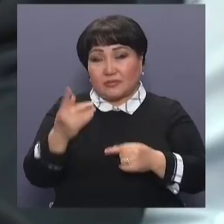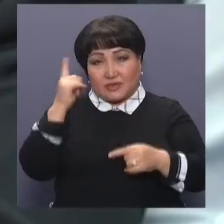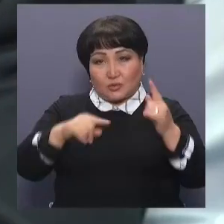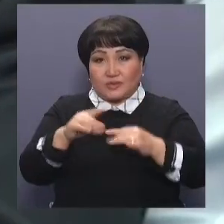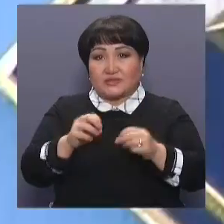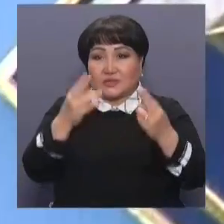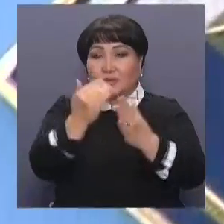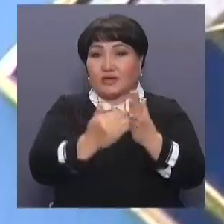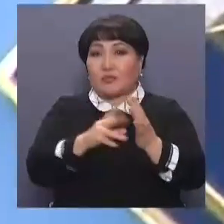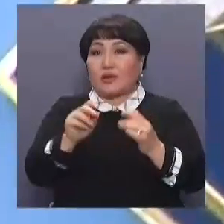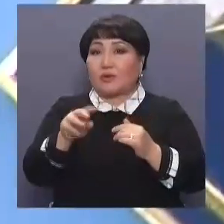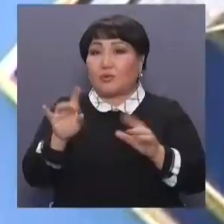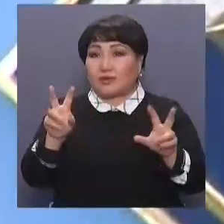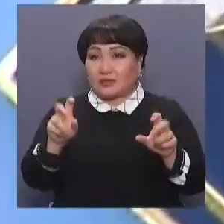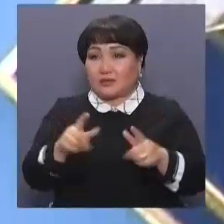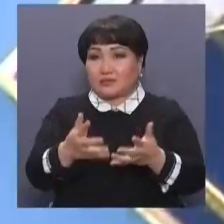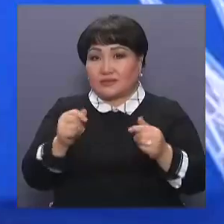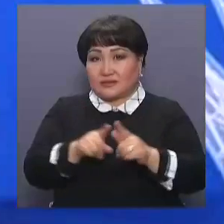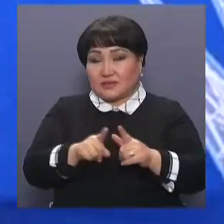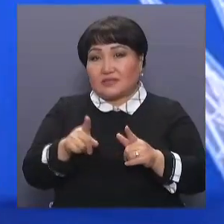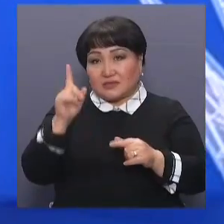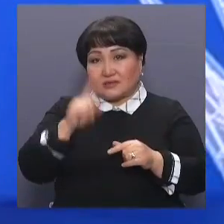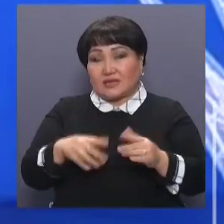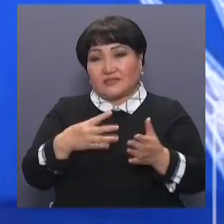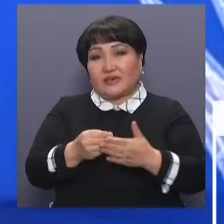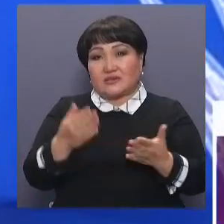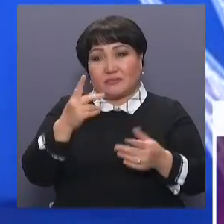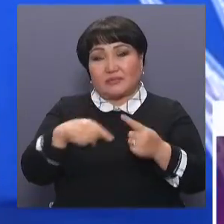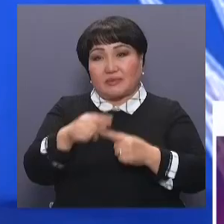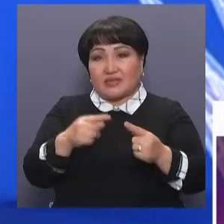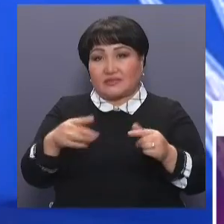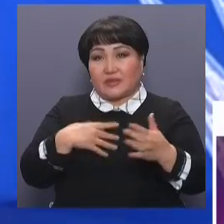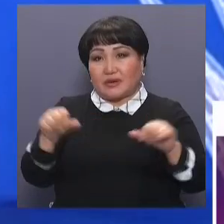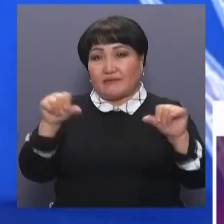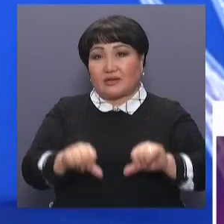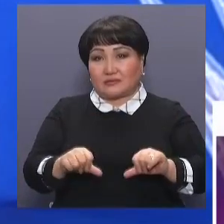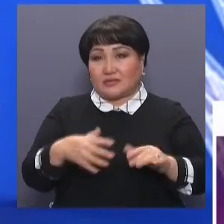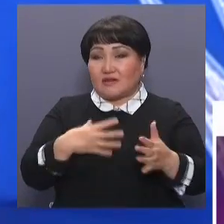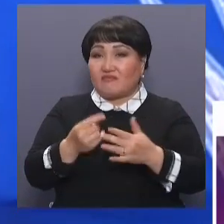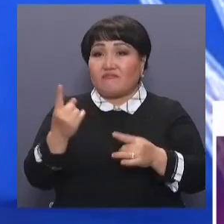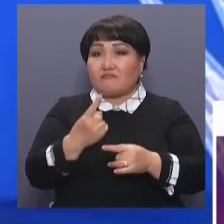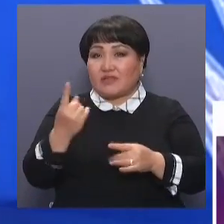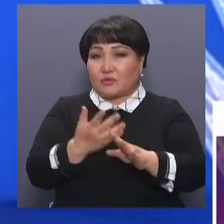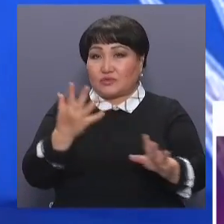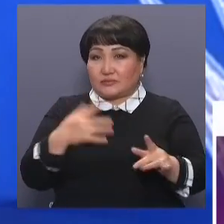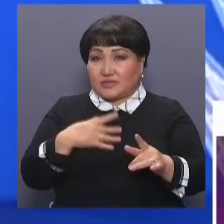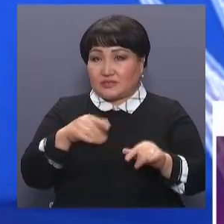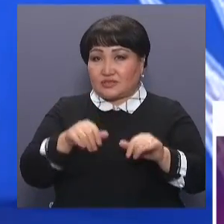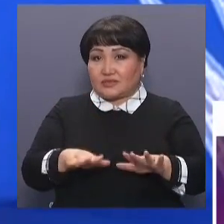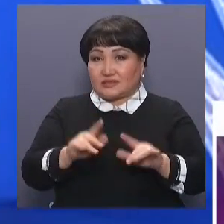и призвали предпринимателей знать свои права. В первую очередь мы решили создать вот это приложение